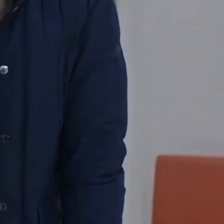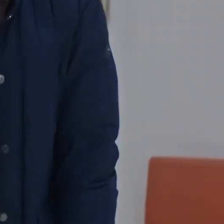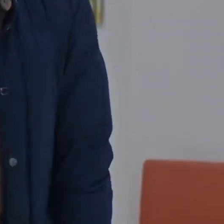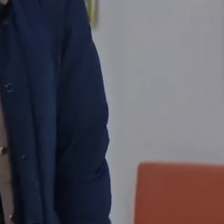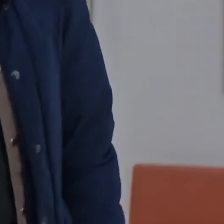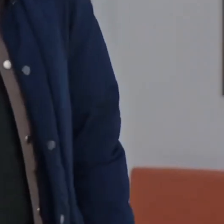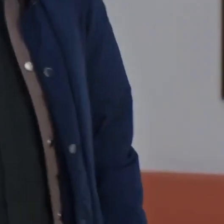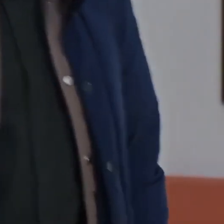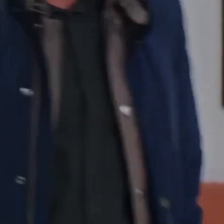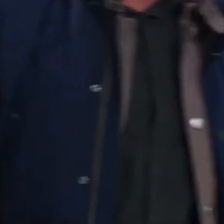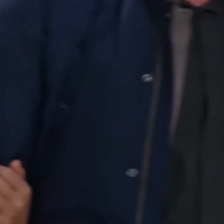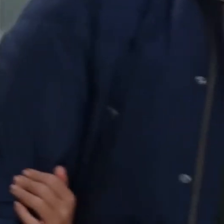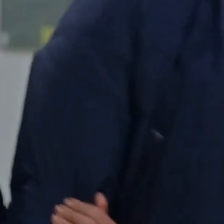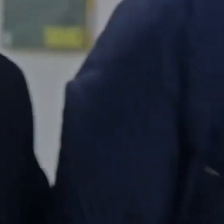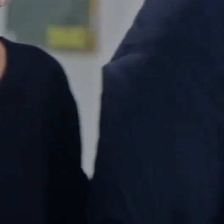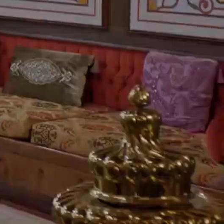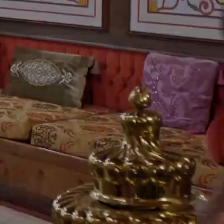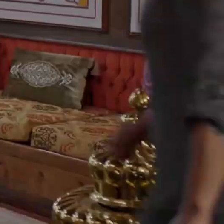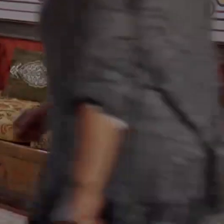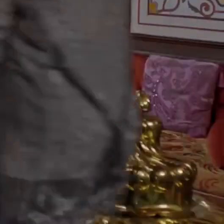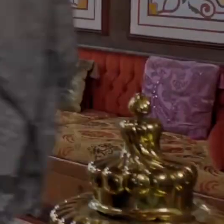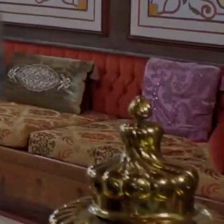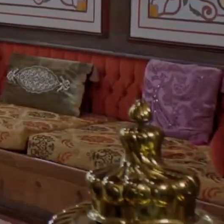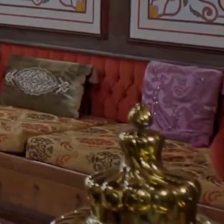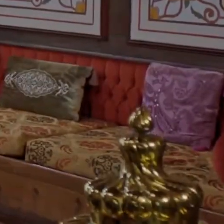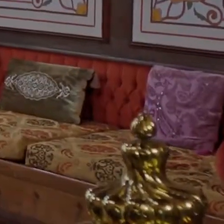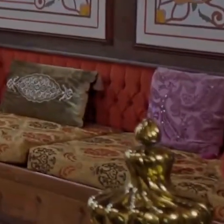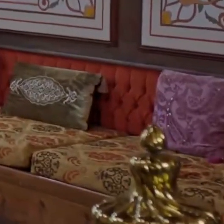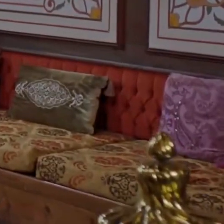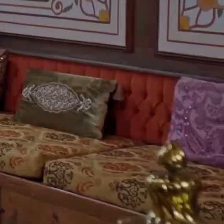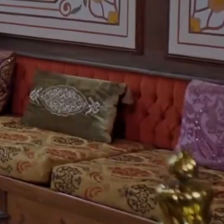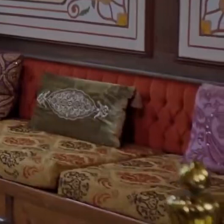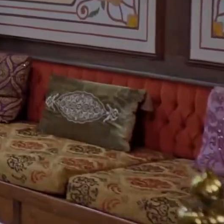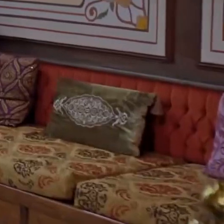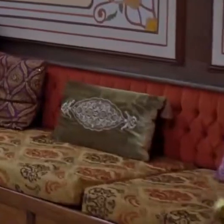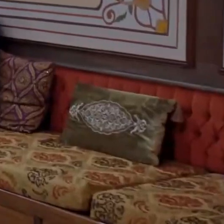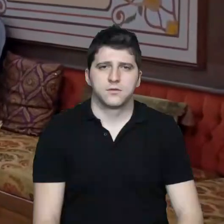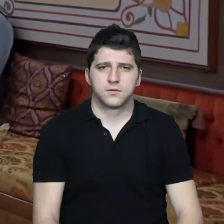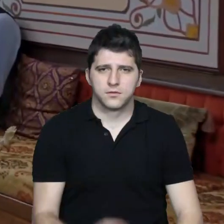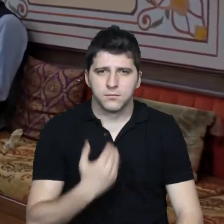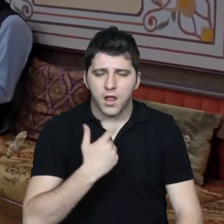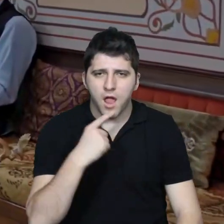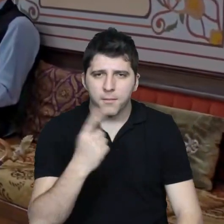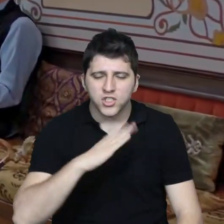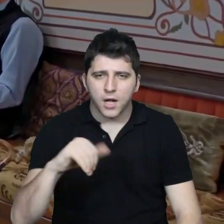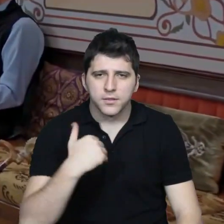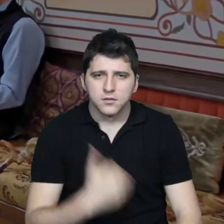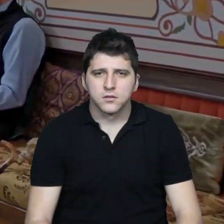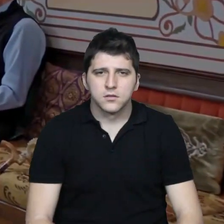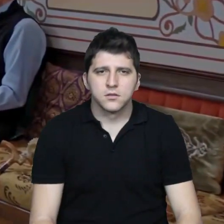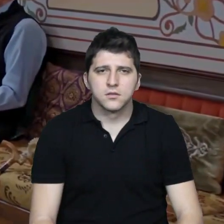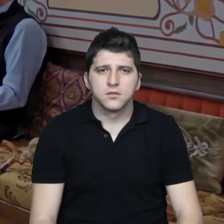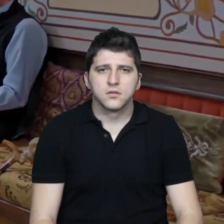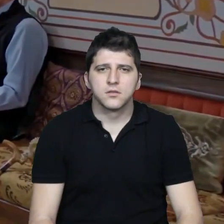Koluna girdi yürürken. Erol konağındaki sedirde kitap okuyor. Beni emretmişsiniz. Kumral kadın. Ne var ne